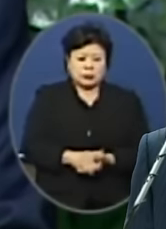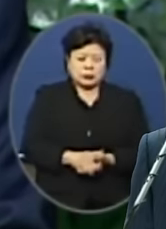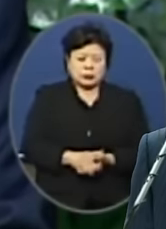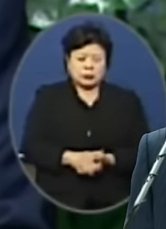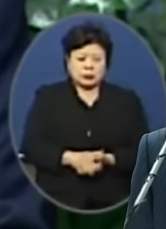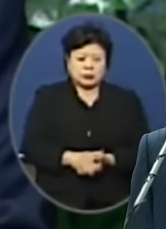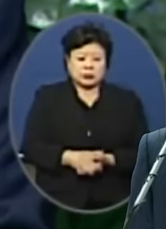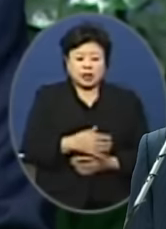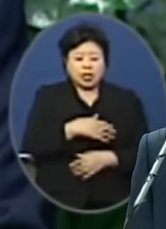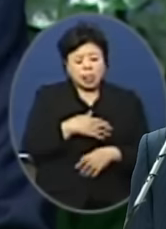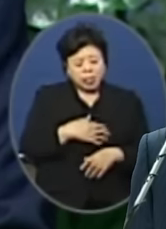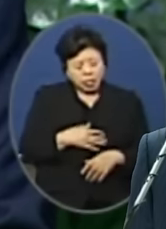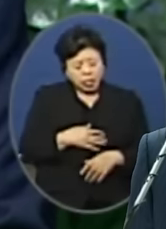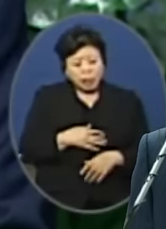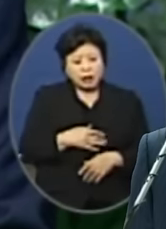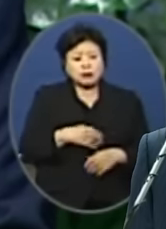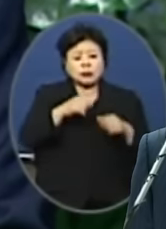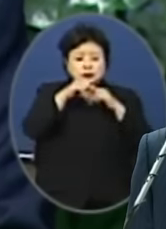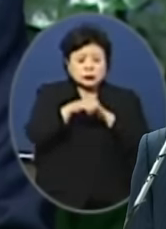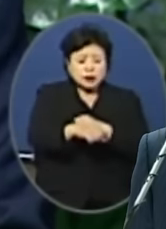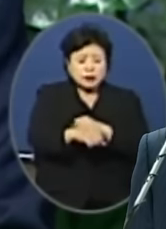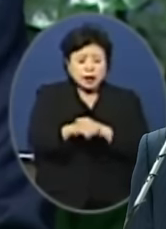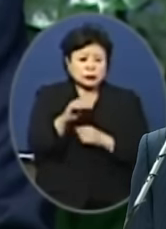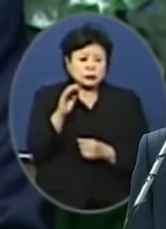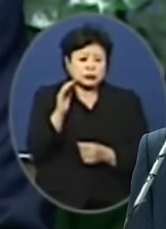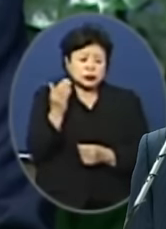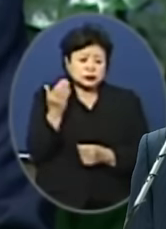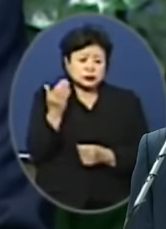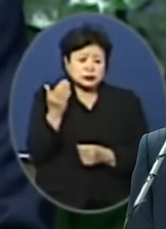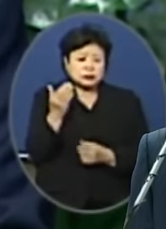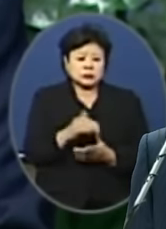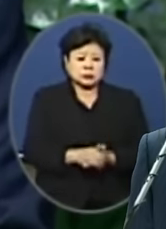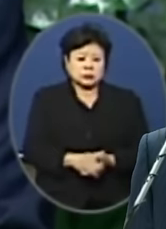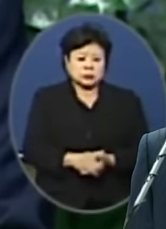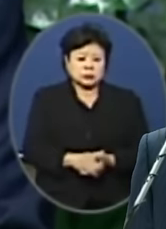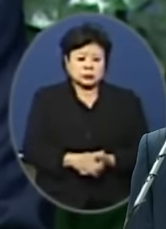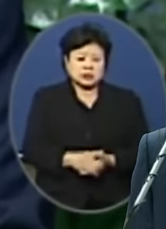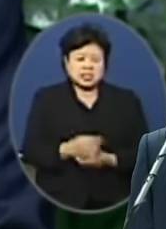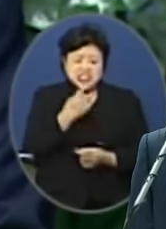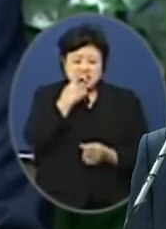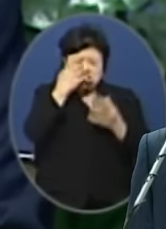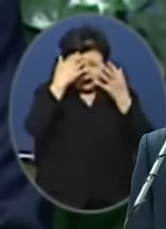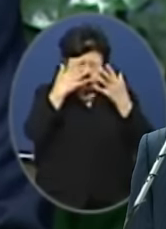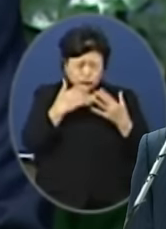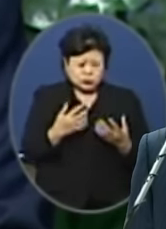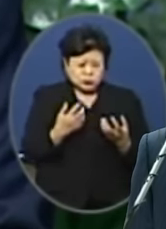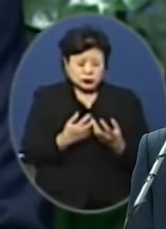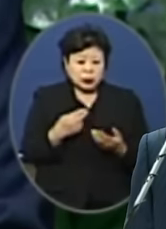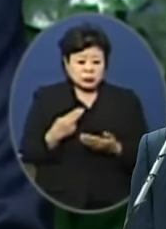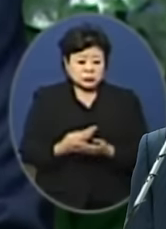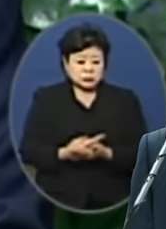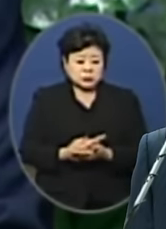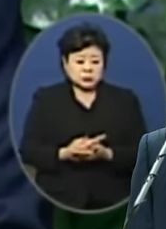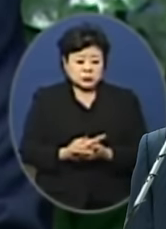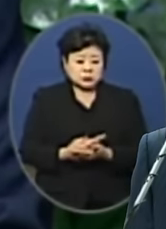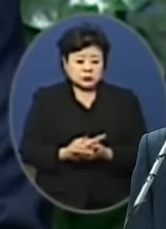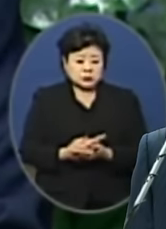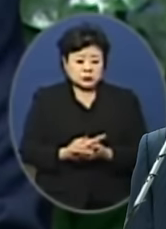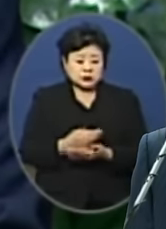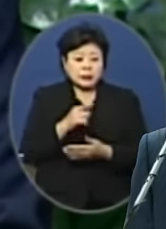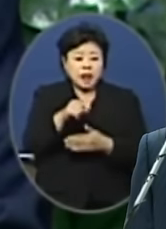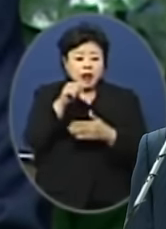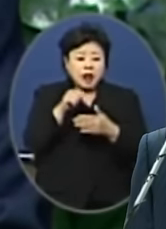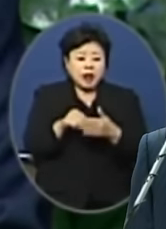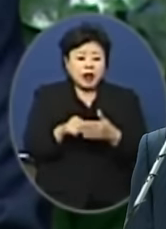영 지치고 절망적이 되어서 그는 눈 속에 쓰러지면서 마음